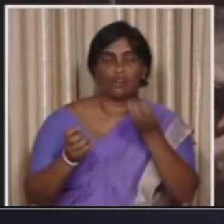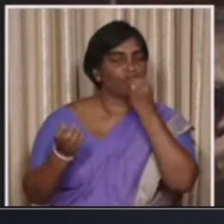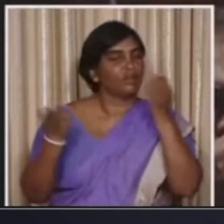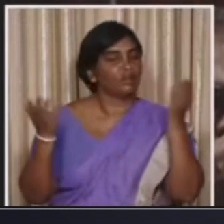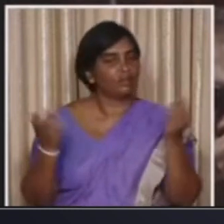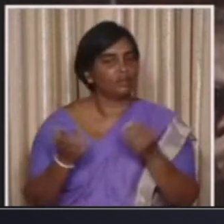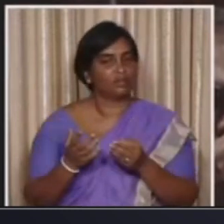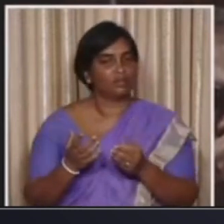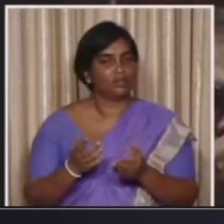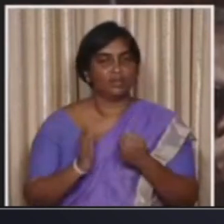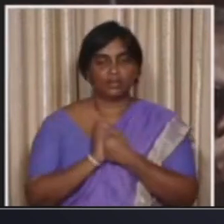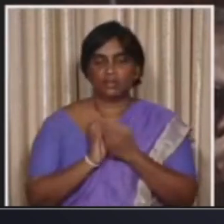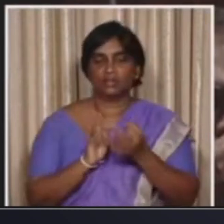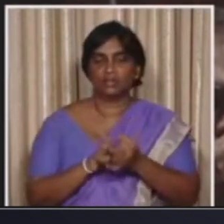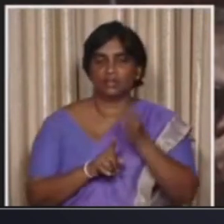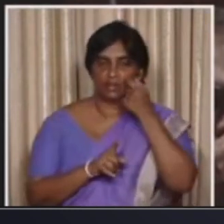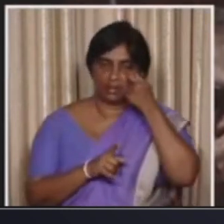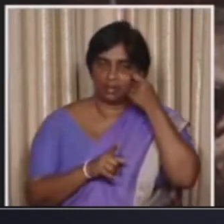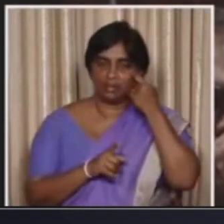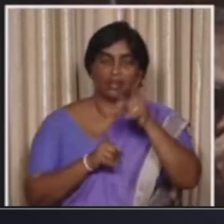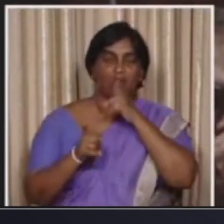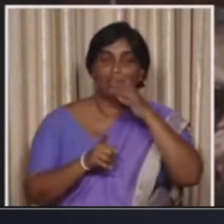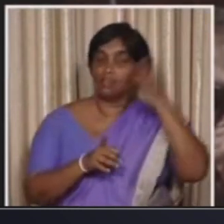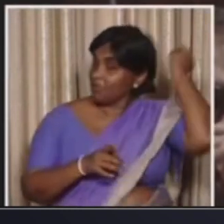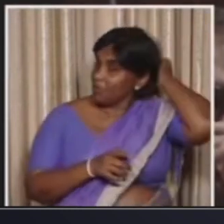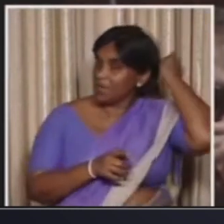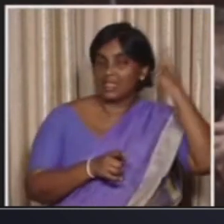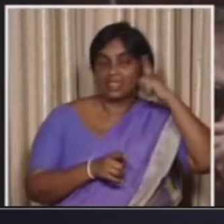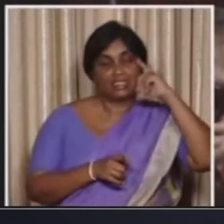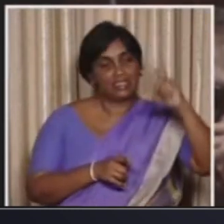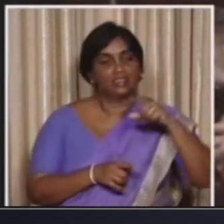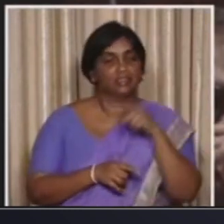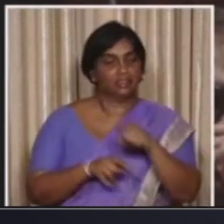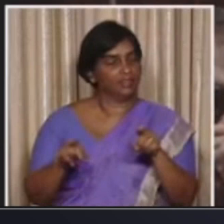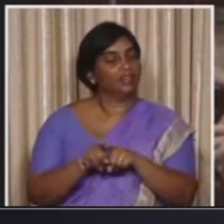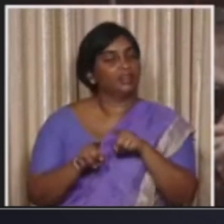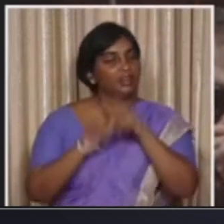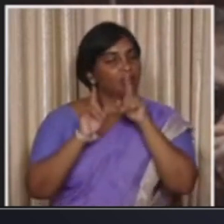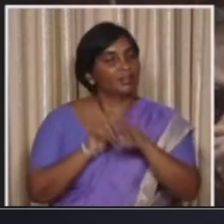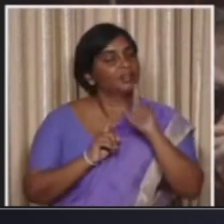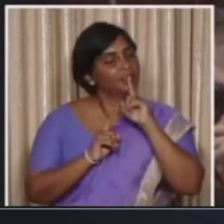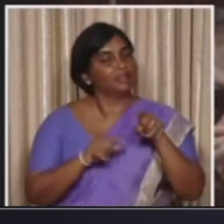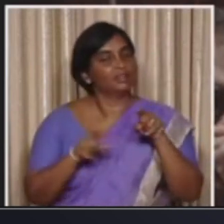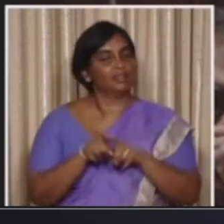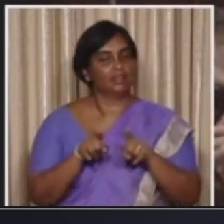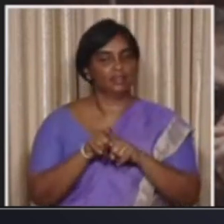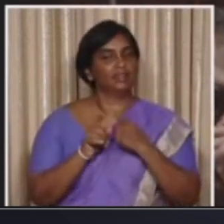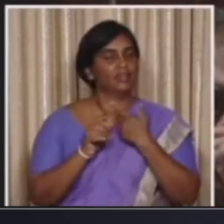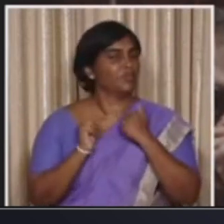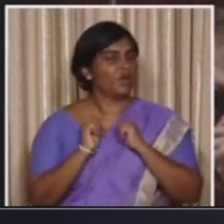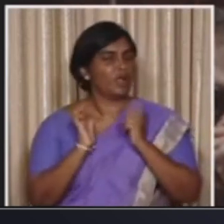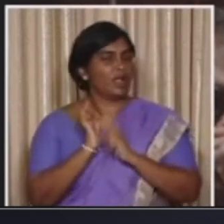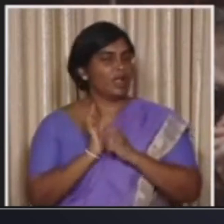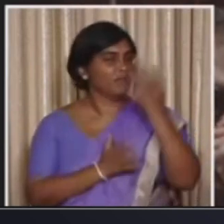තියනවා ගරු සභාපතිතුමනි මේ හොඳයි කොණ්ඩබදපු චීනුන්ට මේ කඩේ කියන්න ඕනේ මේ කඩේ මොකද්ද